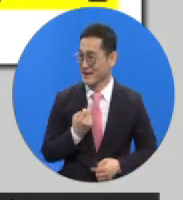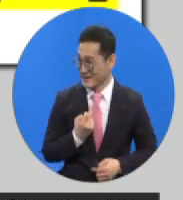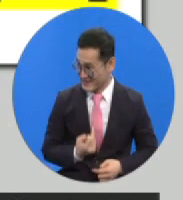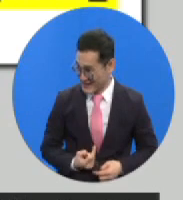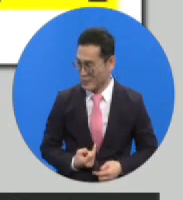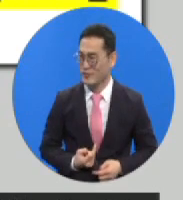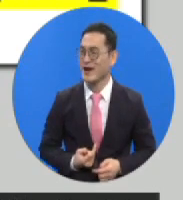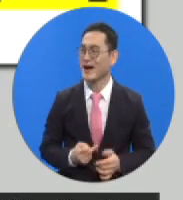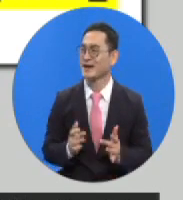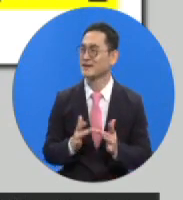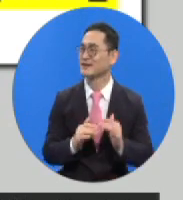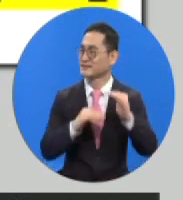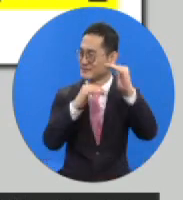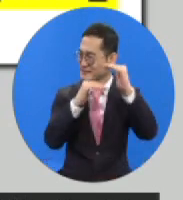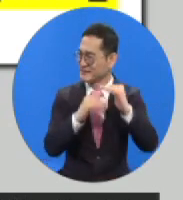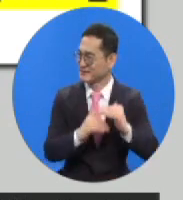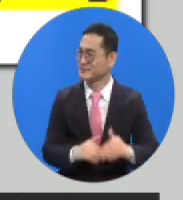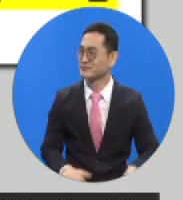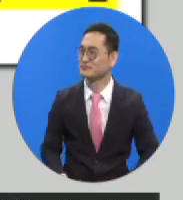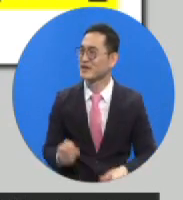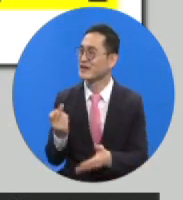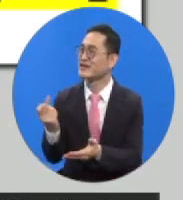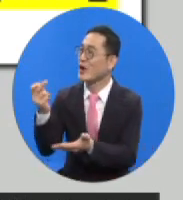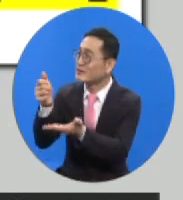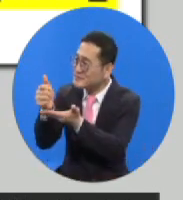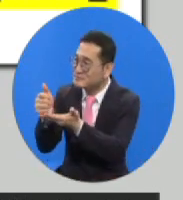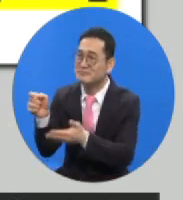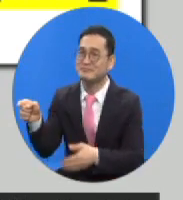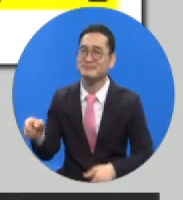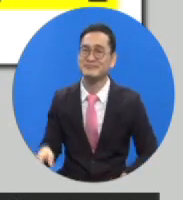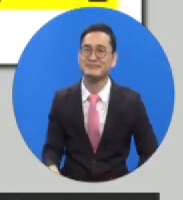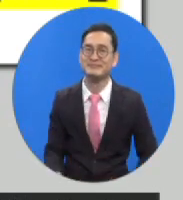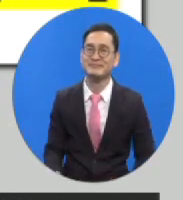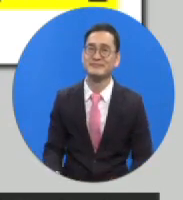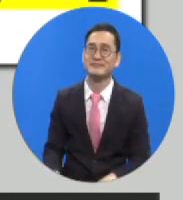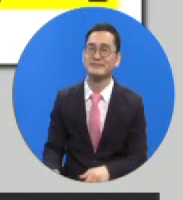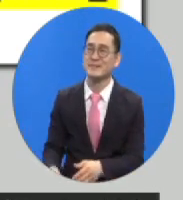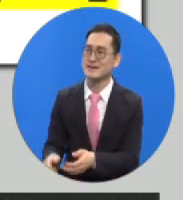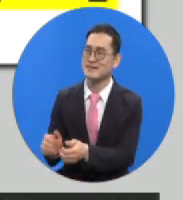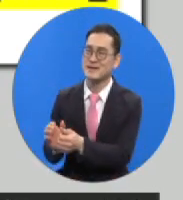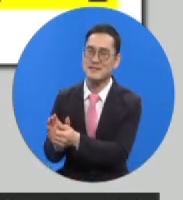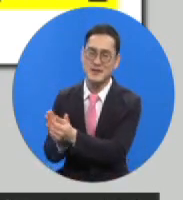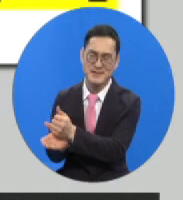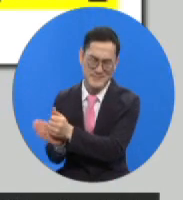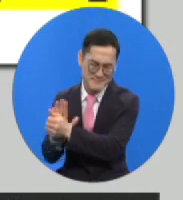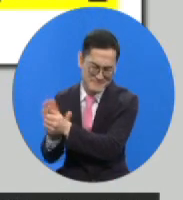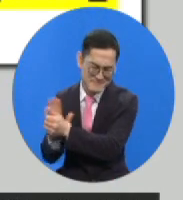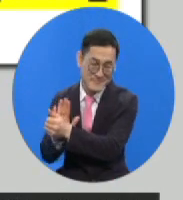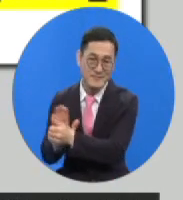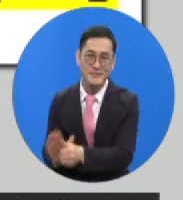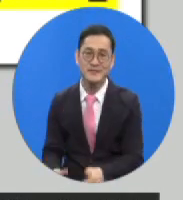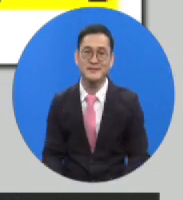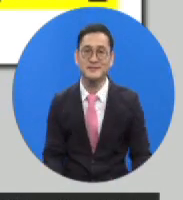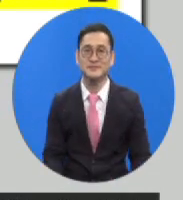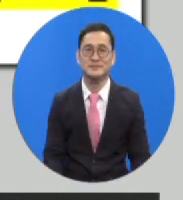의로운 형, 성렬이 형, 우리 형. 범계 아우가 2013년에는 이렇게 썼는데,